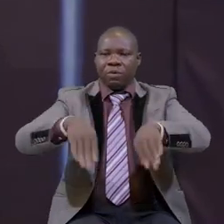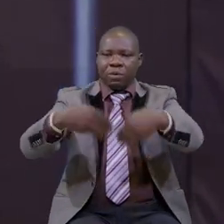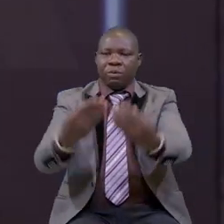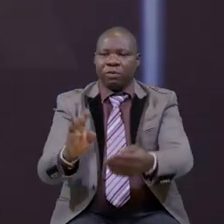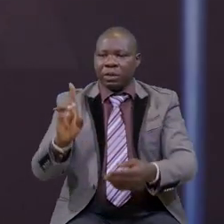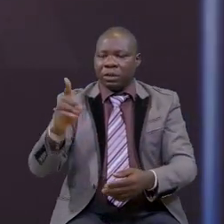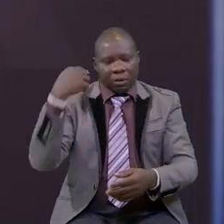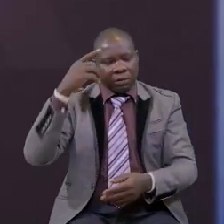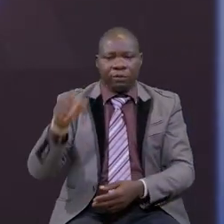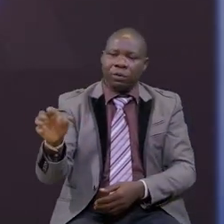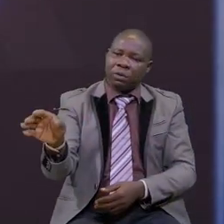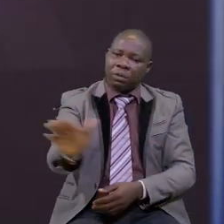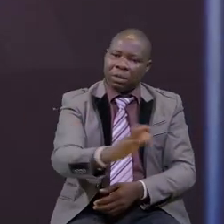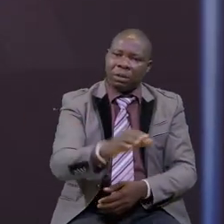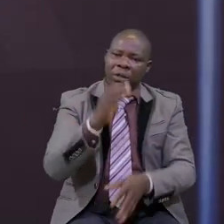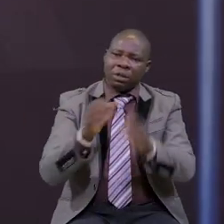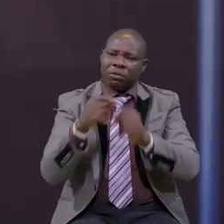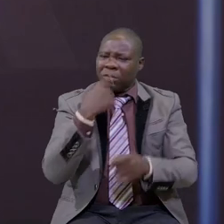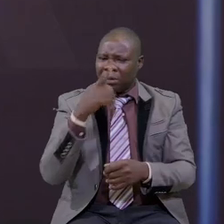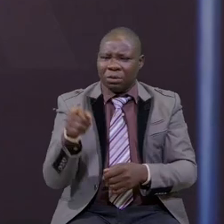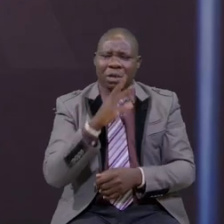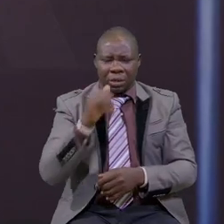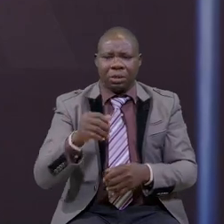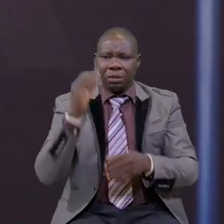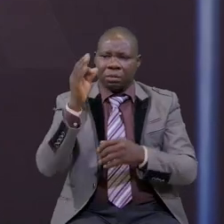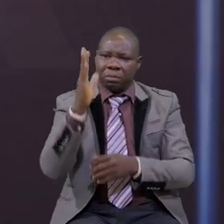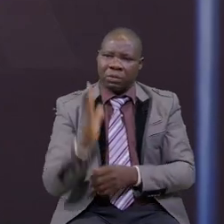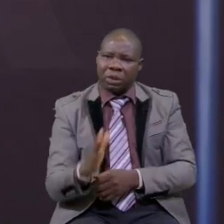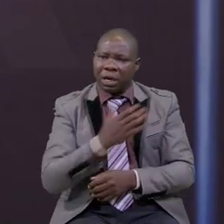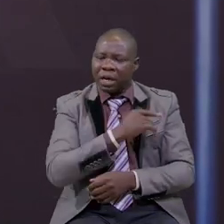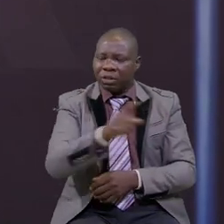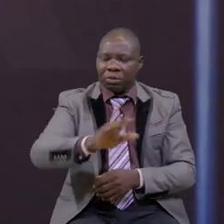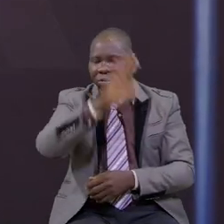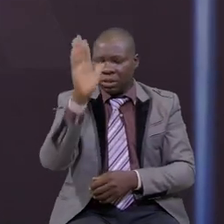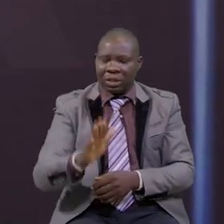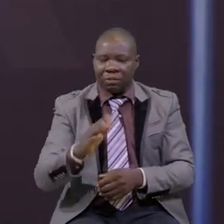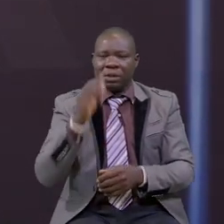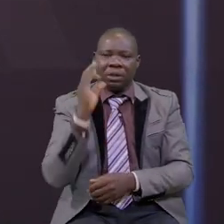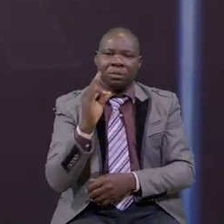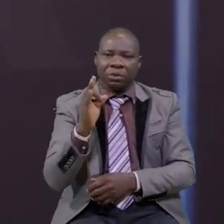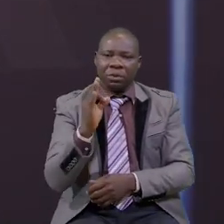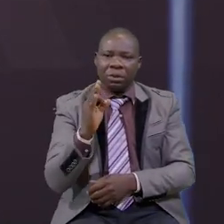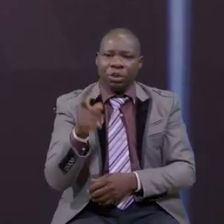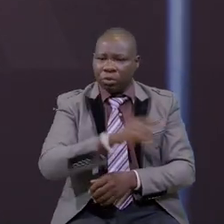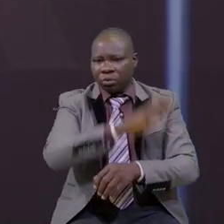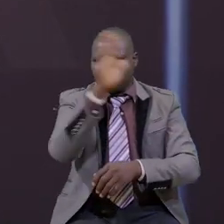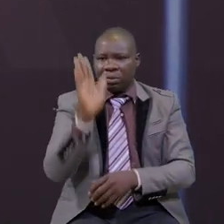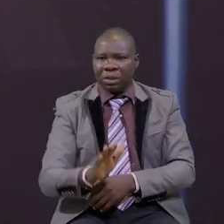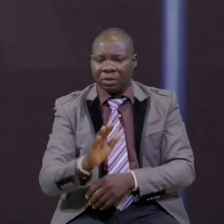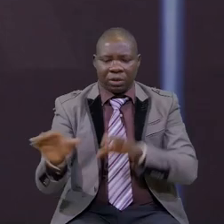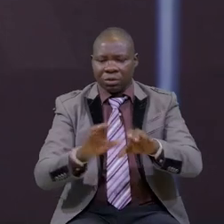eux. Si tu dis que tu es ministre et tu es assis et tu ne donnes jamais rien, tu ne